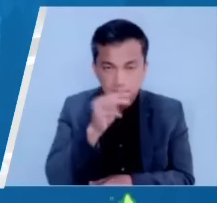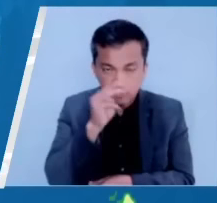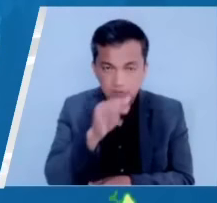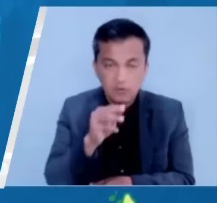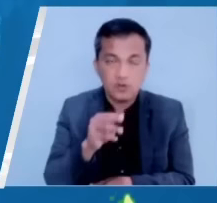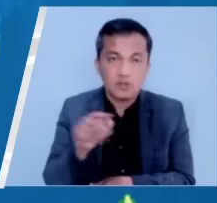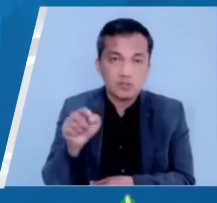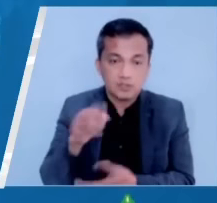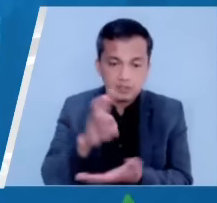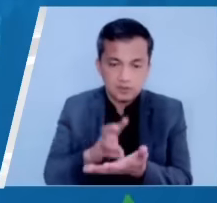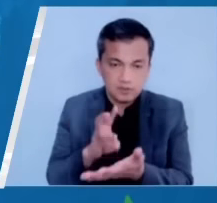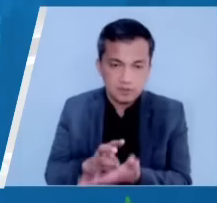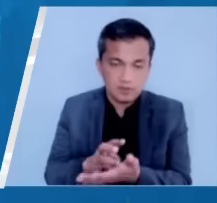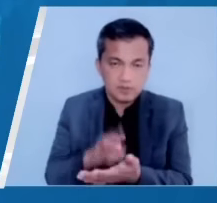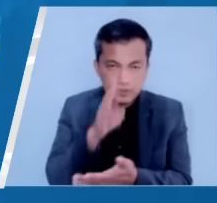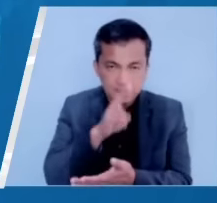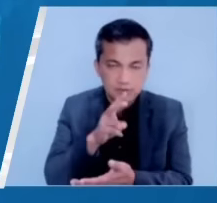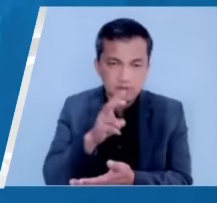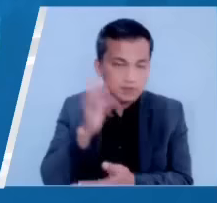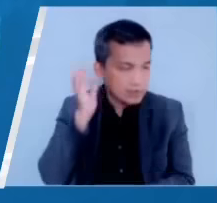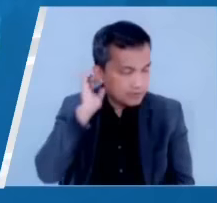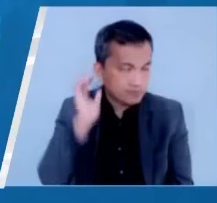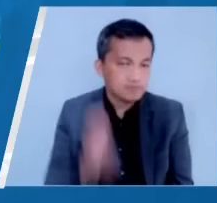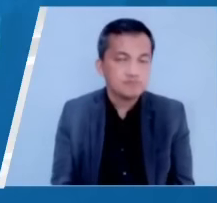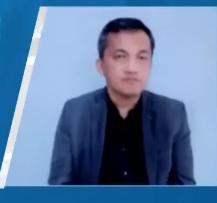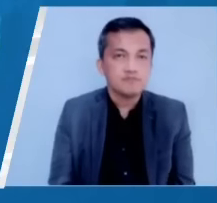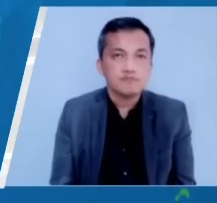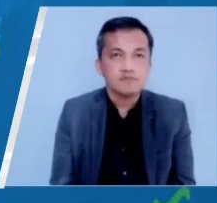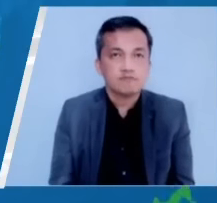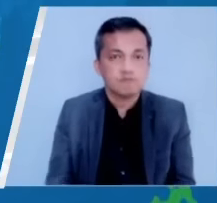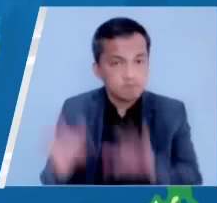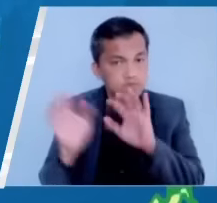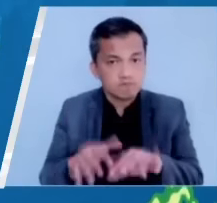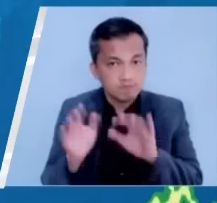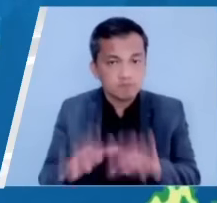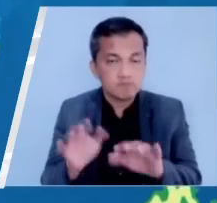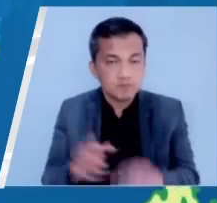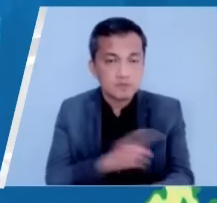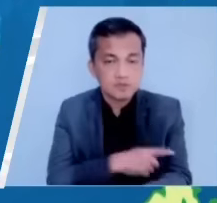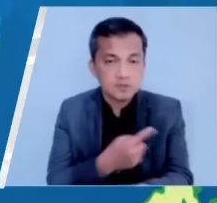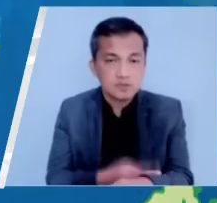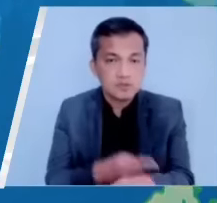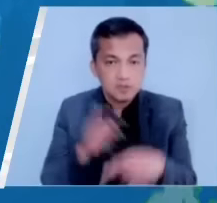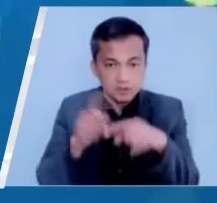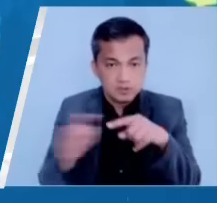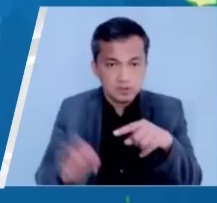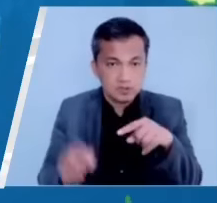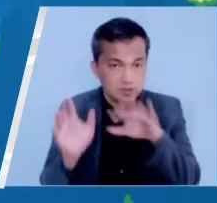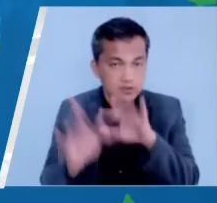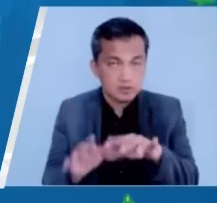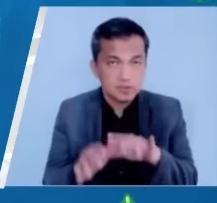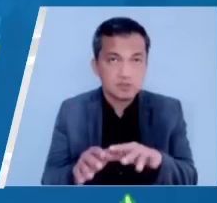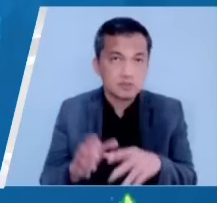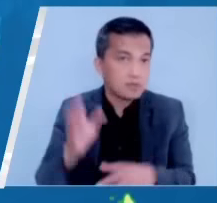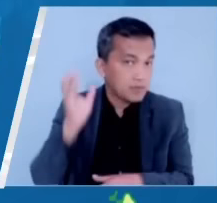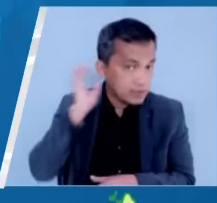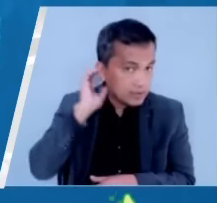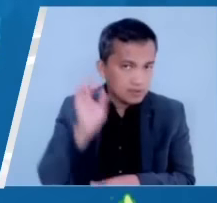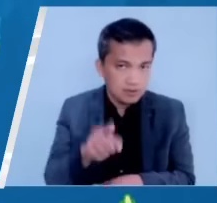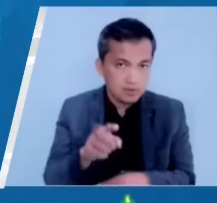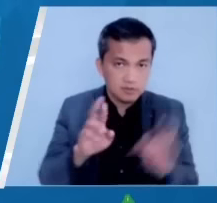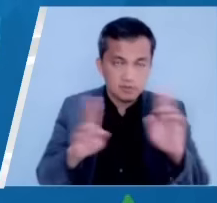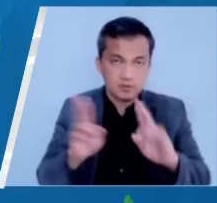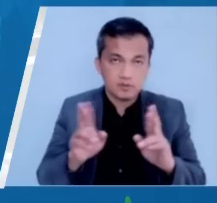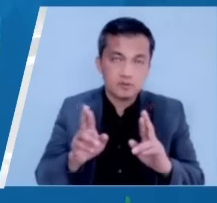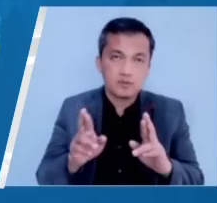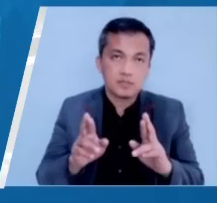ng Visayas at Mindanao. May heavy to intense rains dahil sa thunderstorms, lalo na sa Mindanao, kaya maging handa sa banta ng